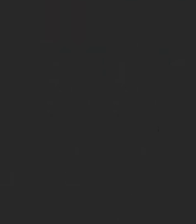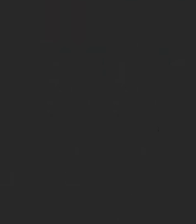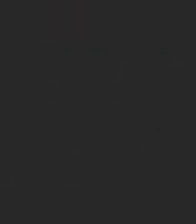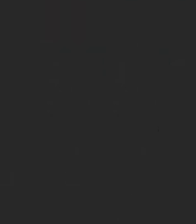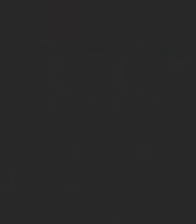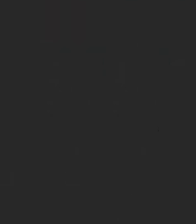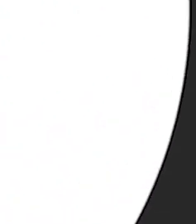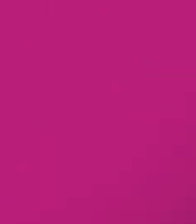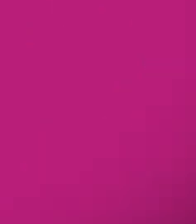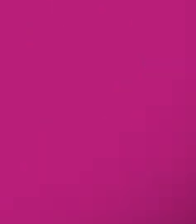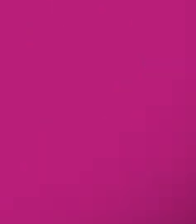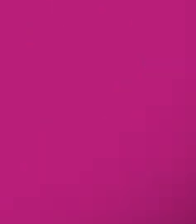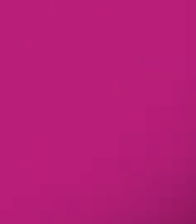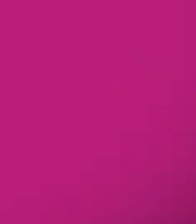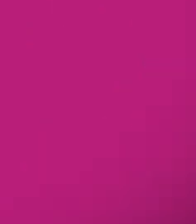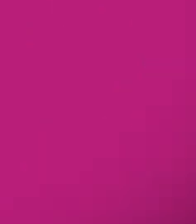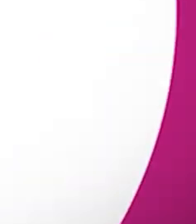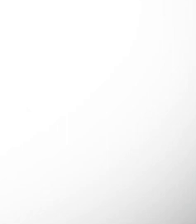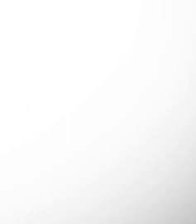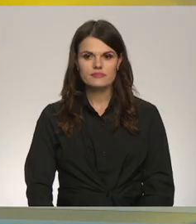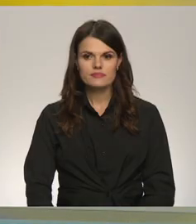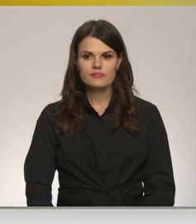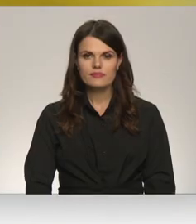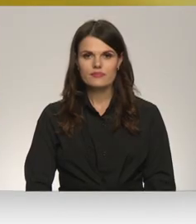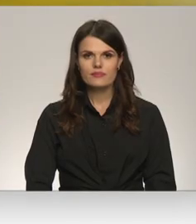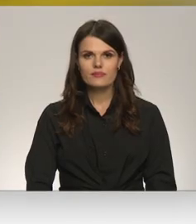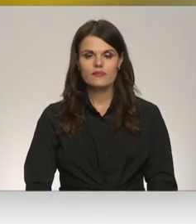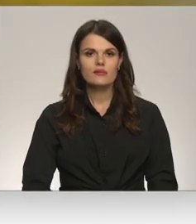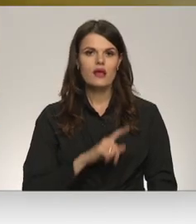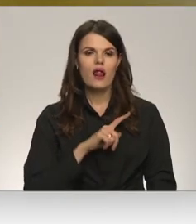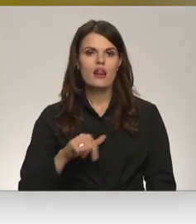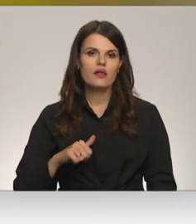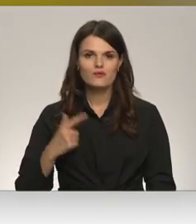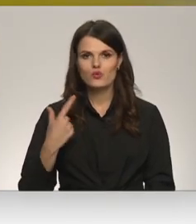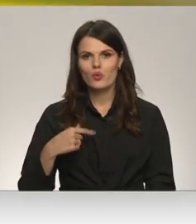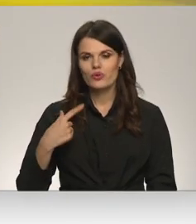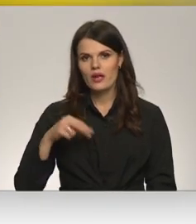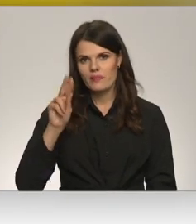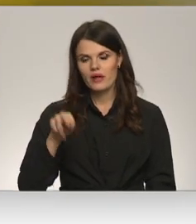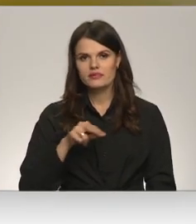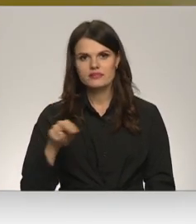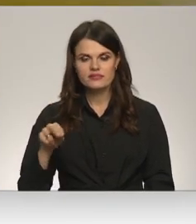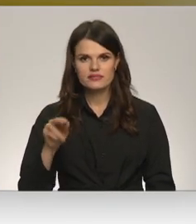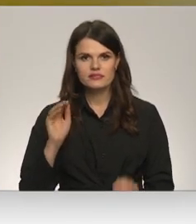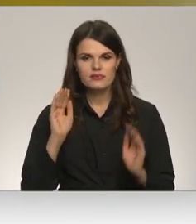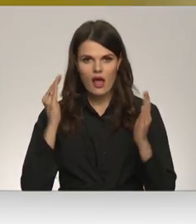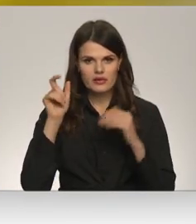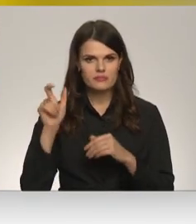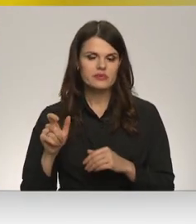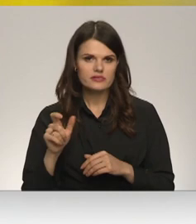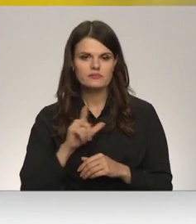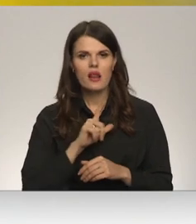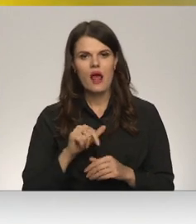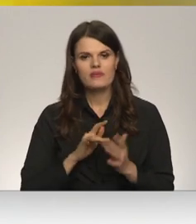Re, viss ēters ir te! Latvijas evaņģēliska luteriskās baznīcas arhibīskaps Latvijas